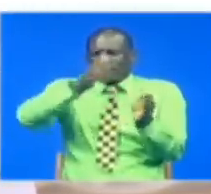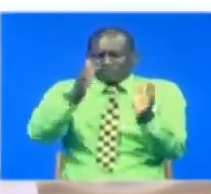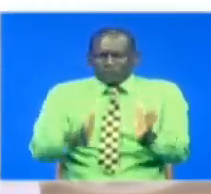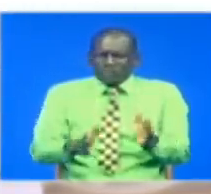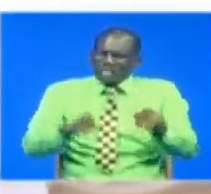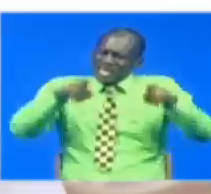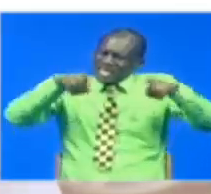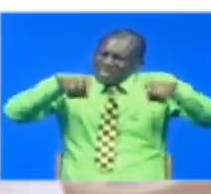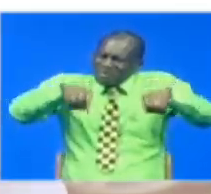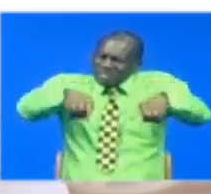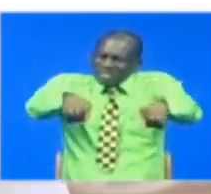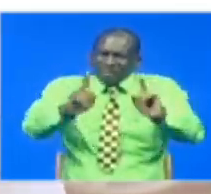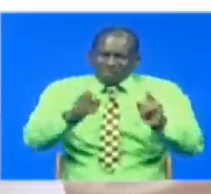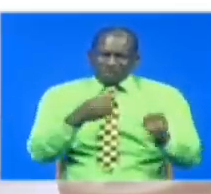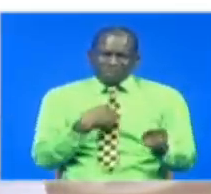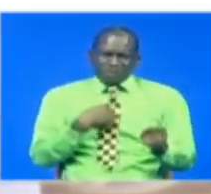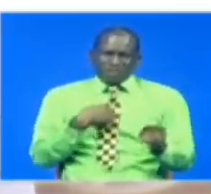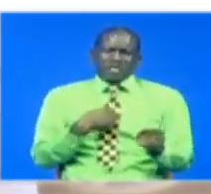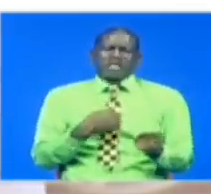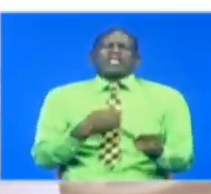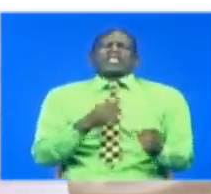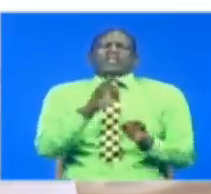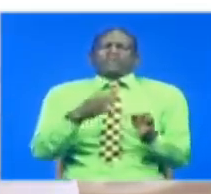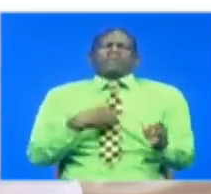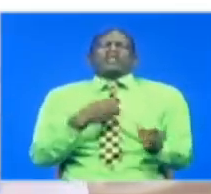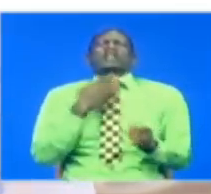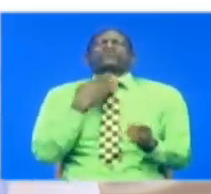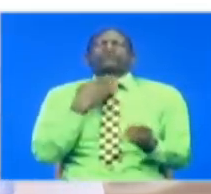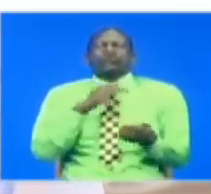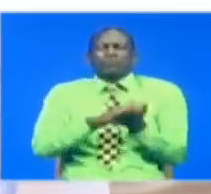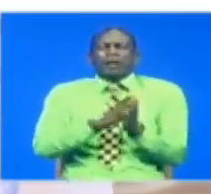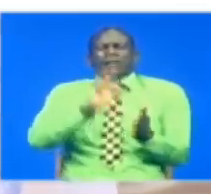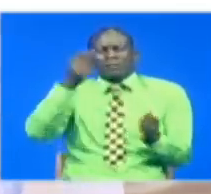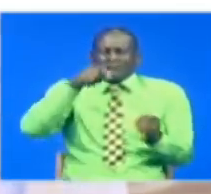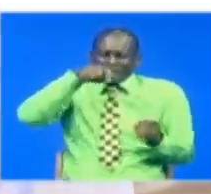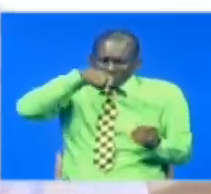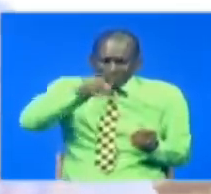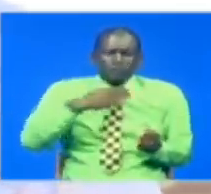Yeye mimi ikiwa ninaitisha na yeye anaitisha na niharibia.